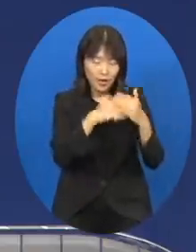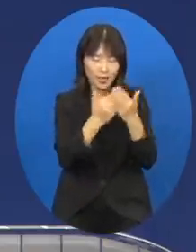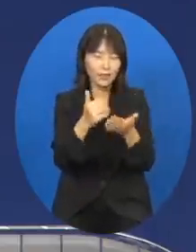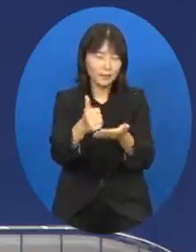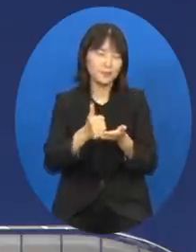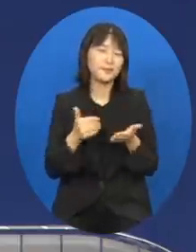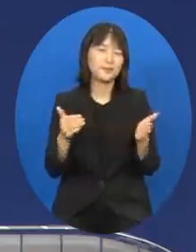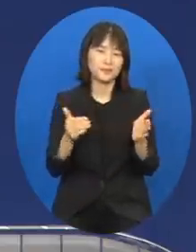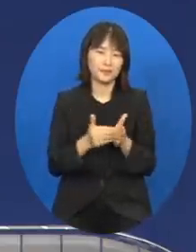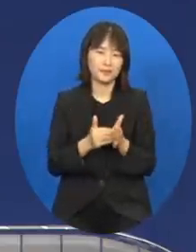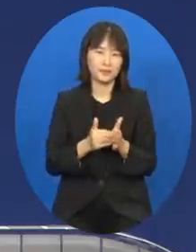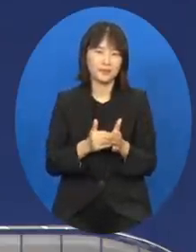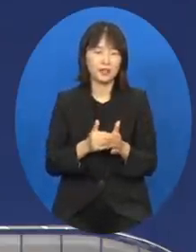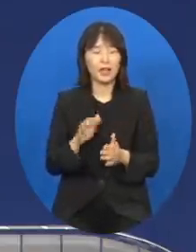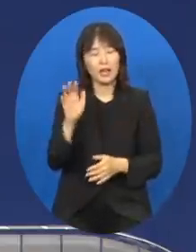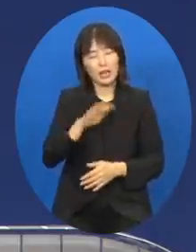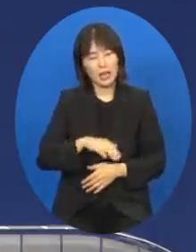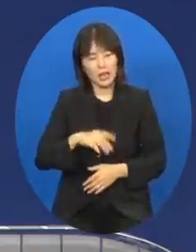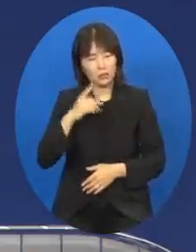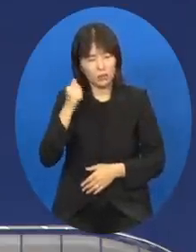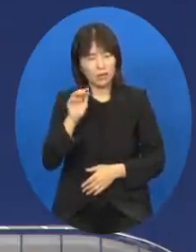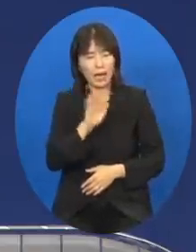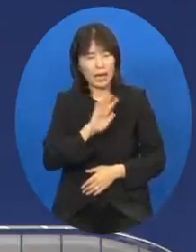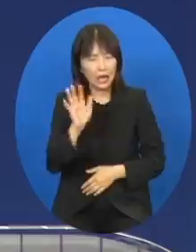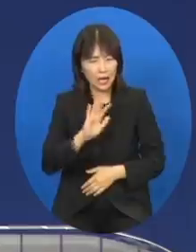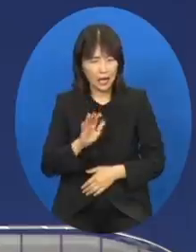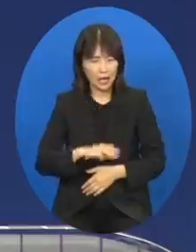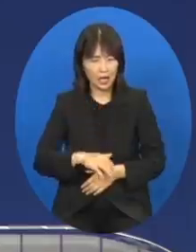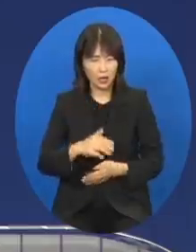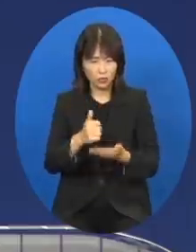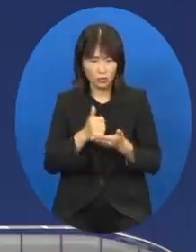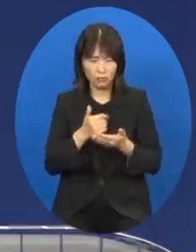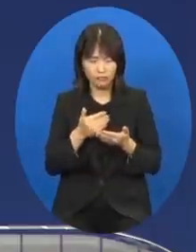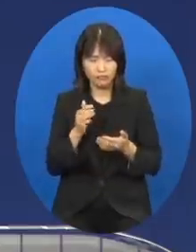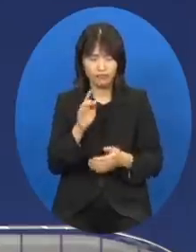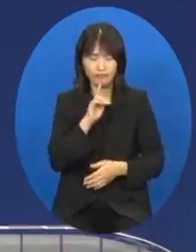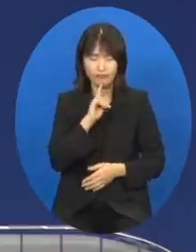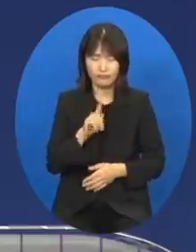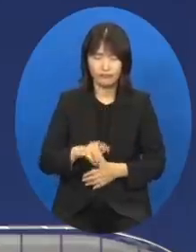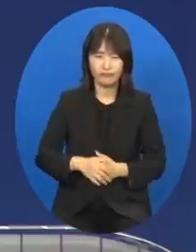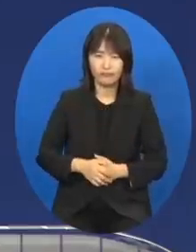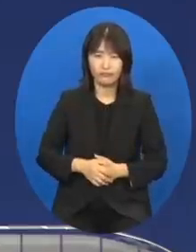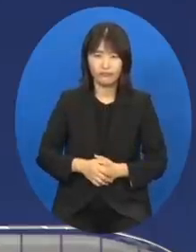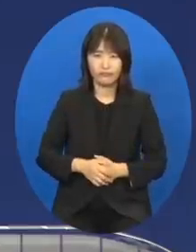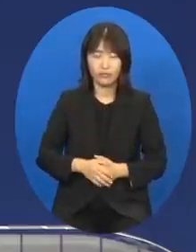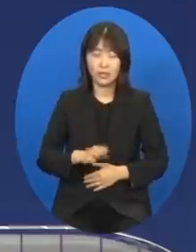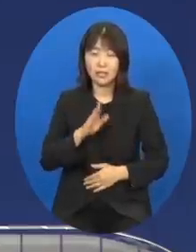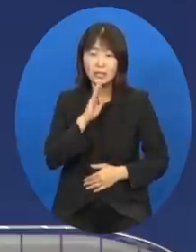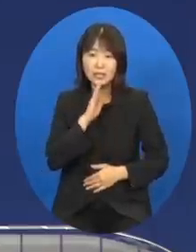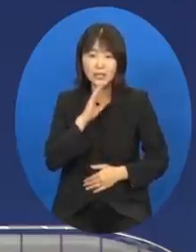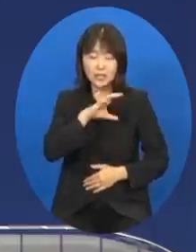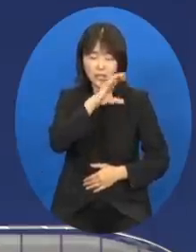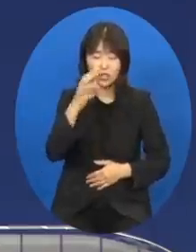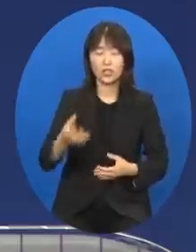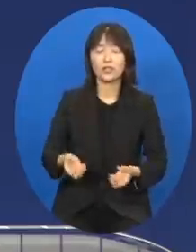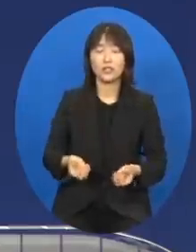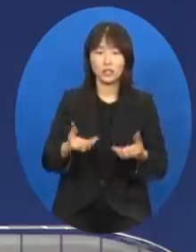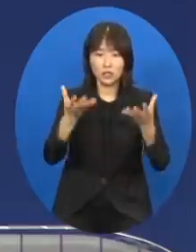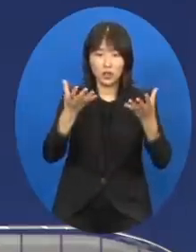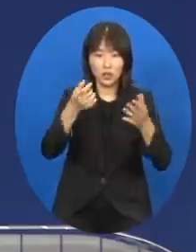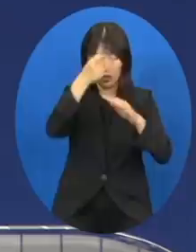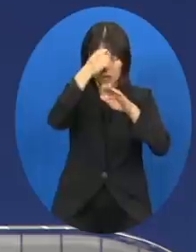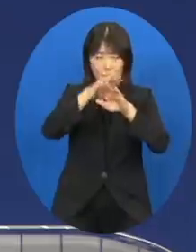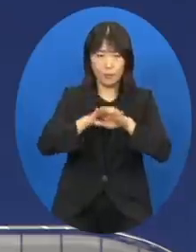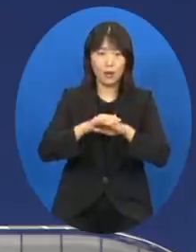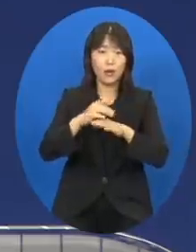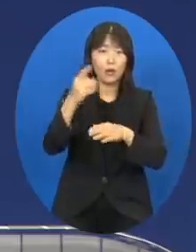분이에요. 아유, 목사님, 그걸 뭘 초청을 받았다고 할 수 있나요? 실제로 성탄절에 예배